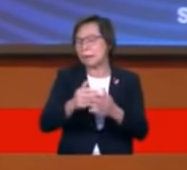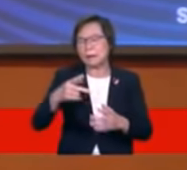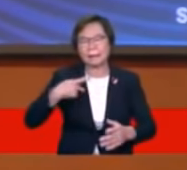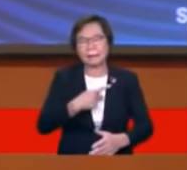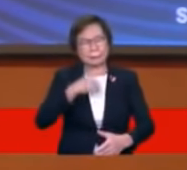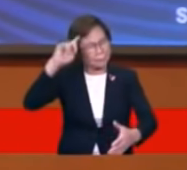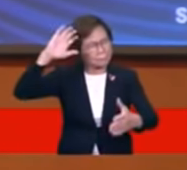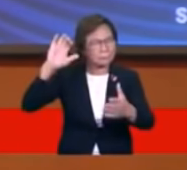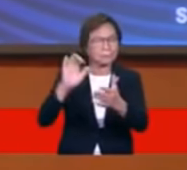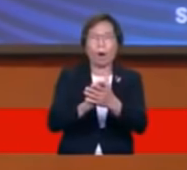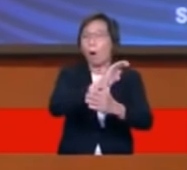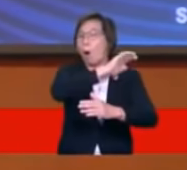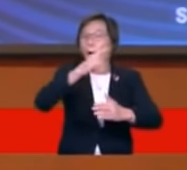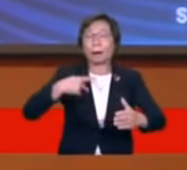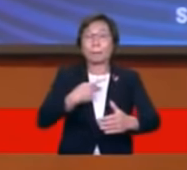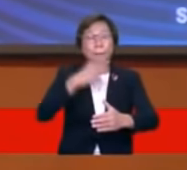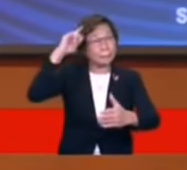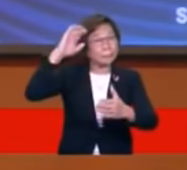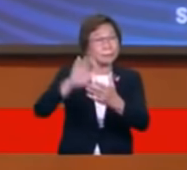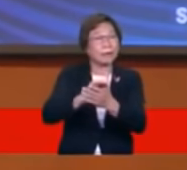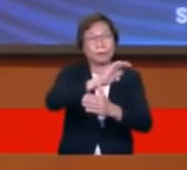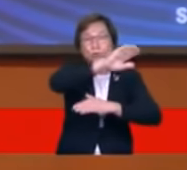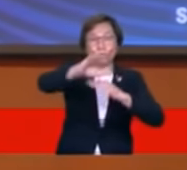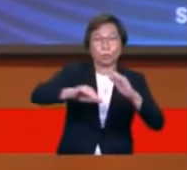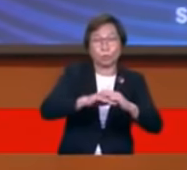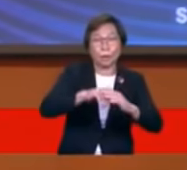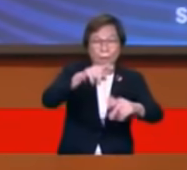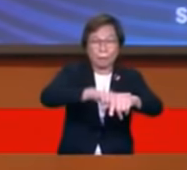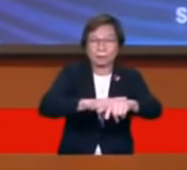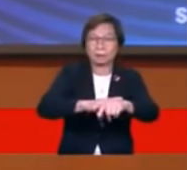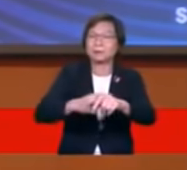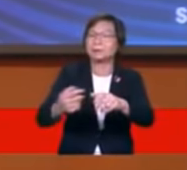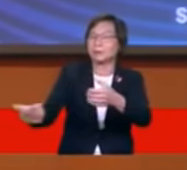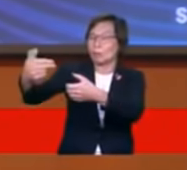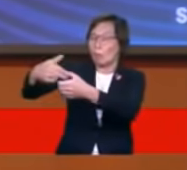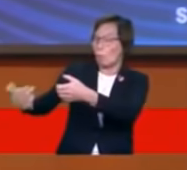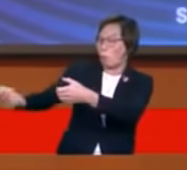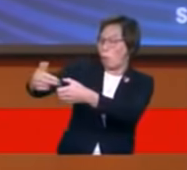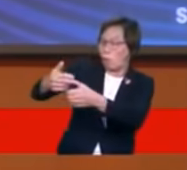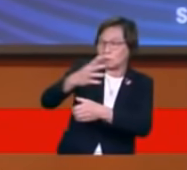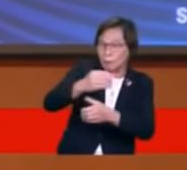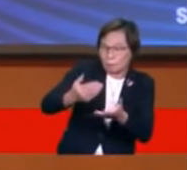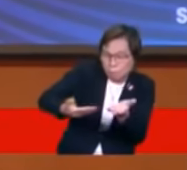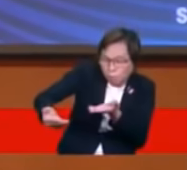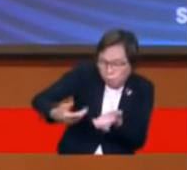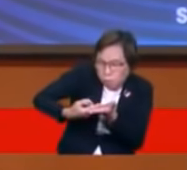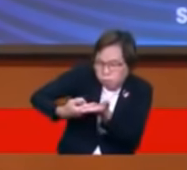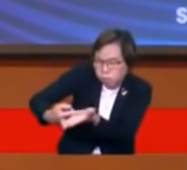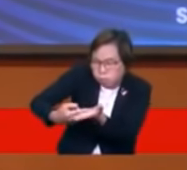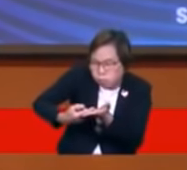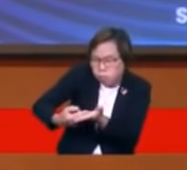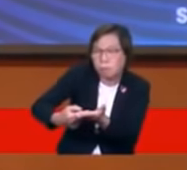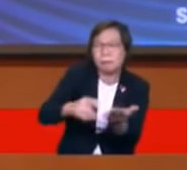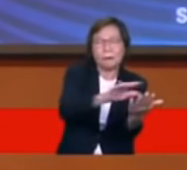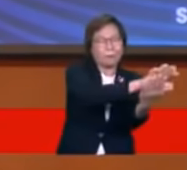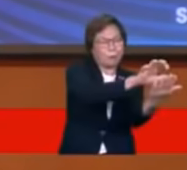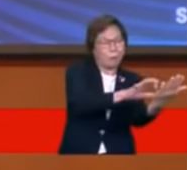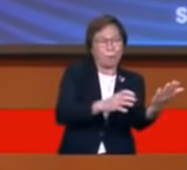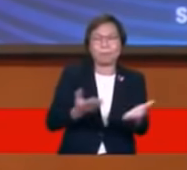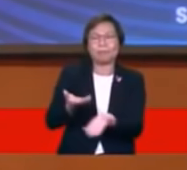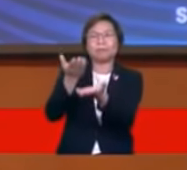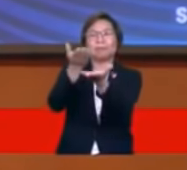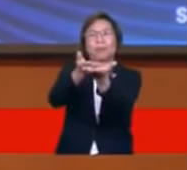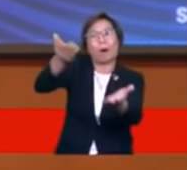yakin dengan segala Desi lebar urusin dilaksanakan dan perbincangan yang dilaksanakan kerangka ya Kak